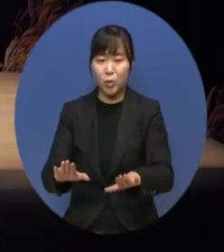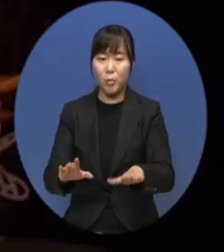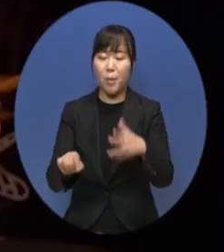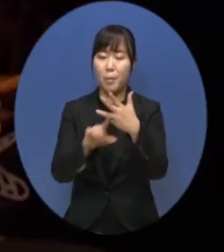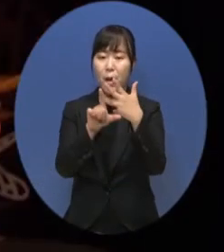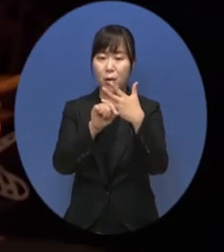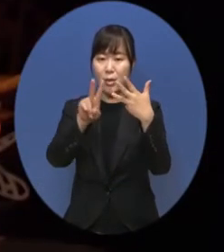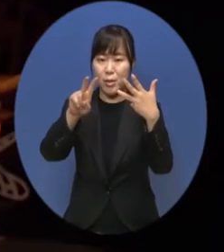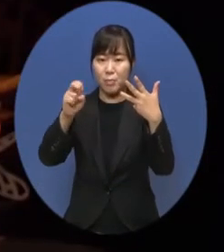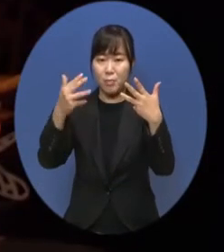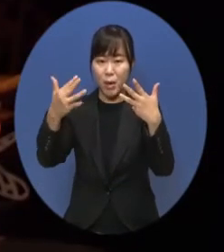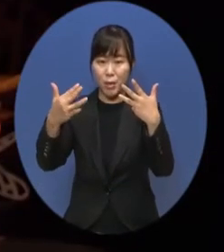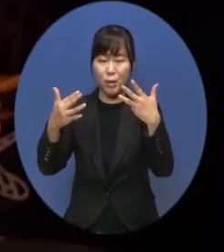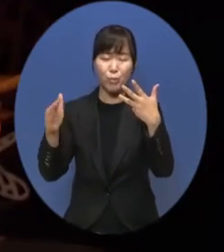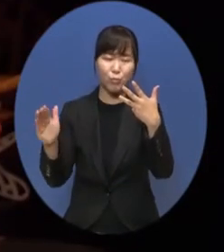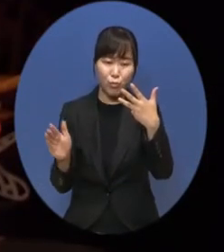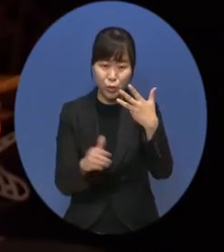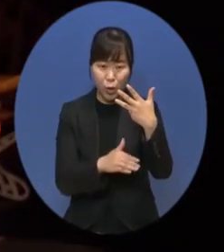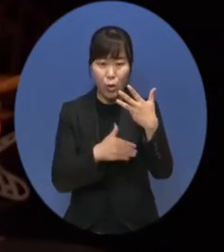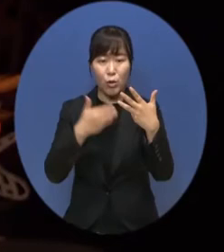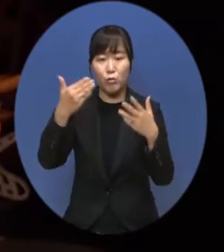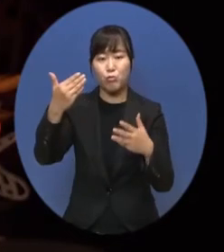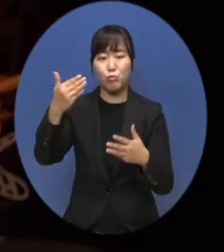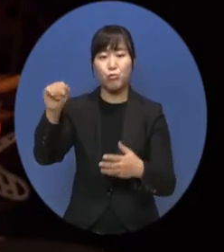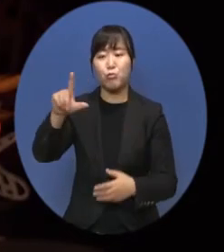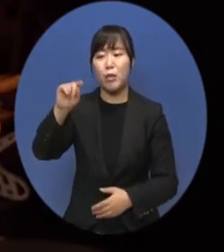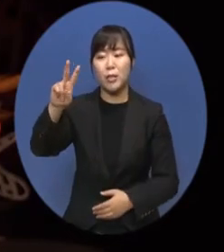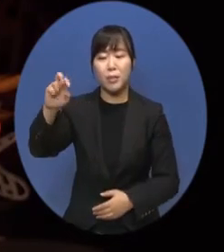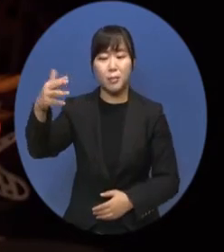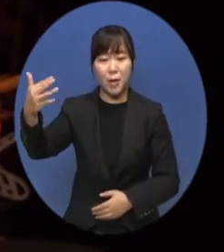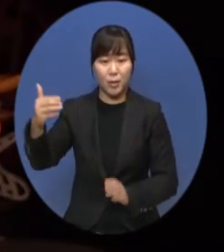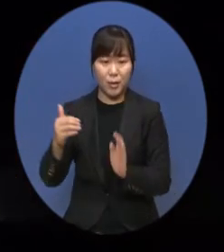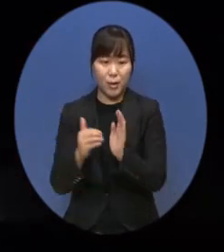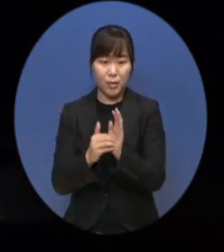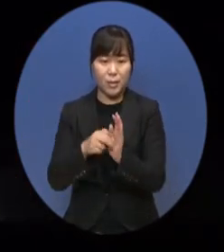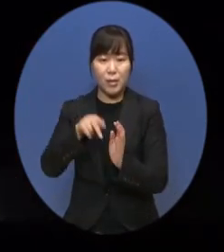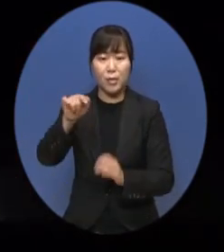올해는 8월 28일부터 9월 28일까지